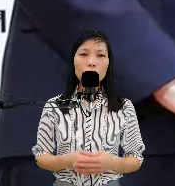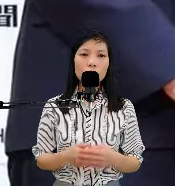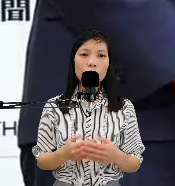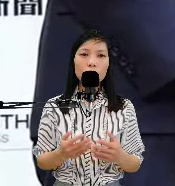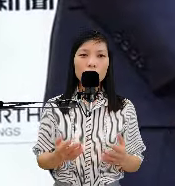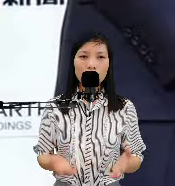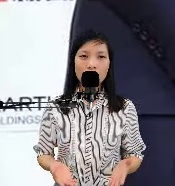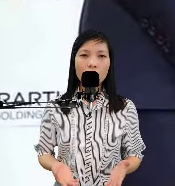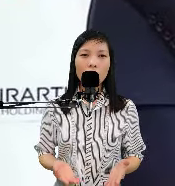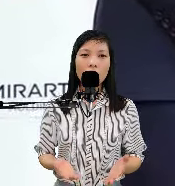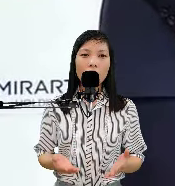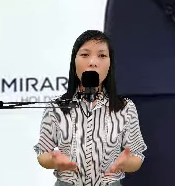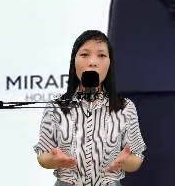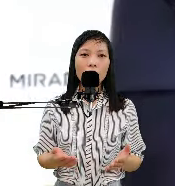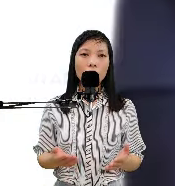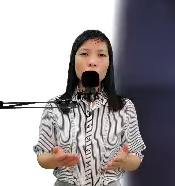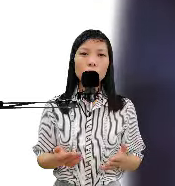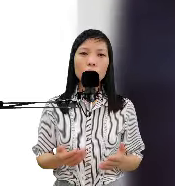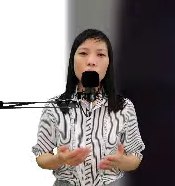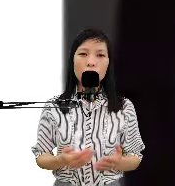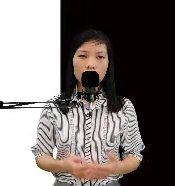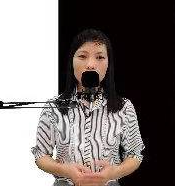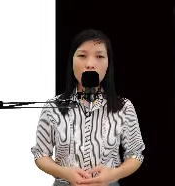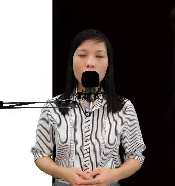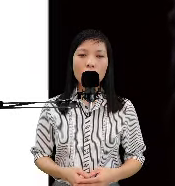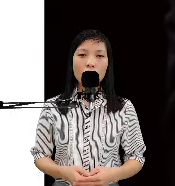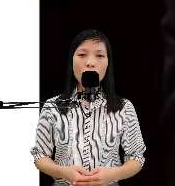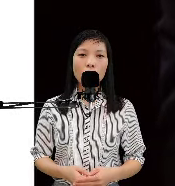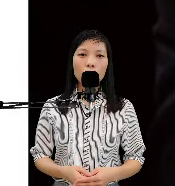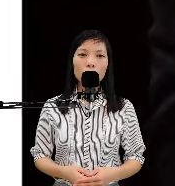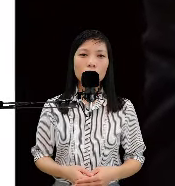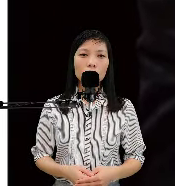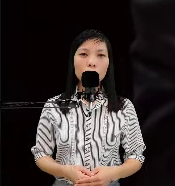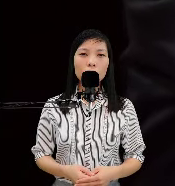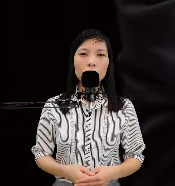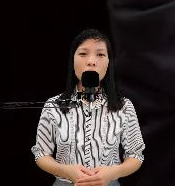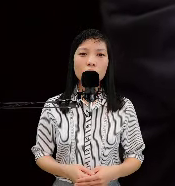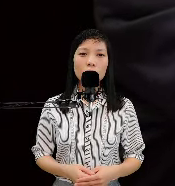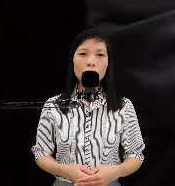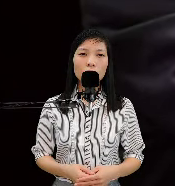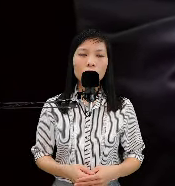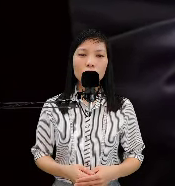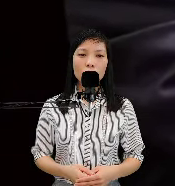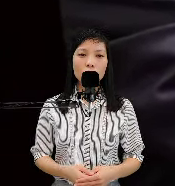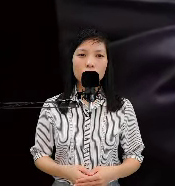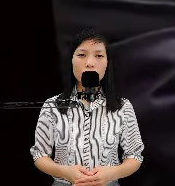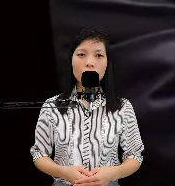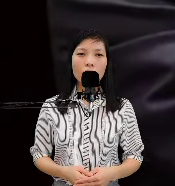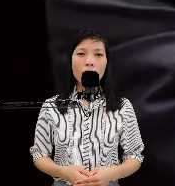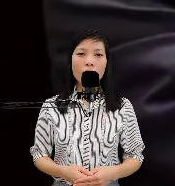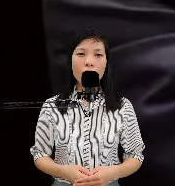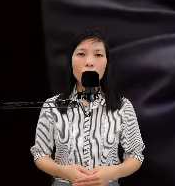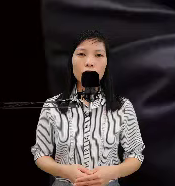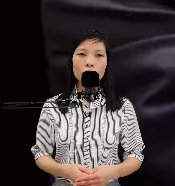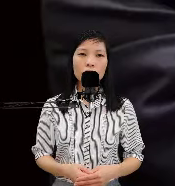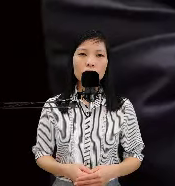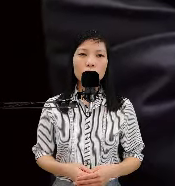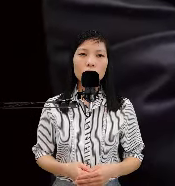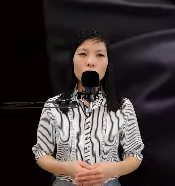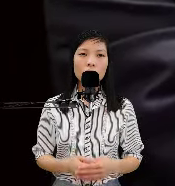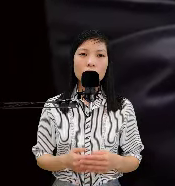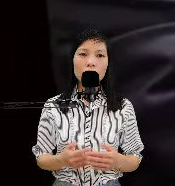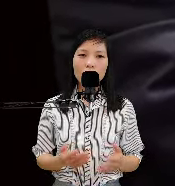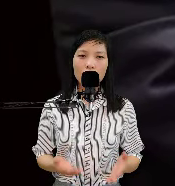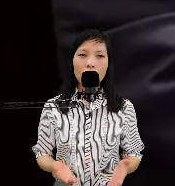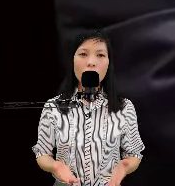に駒を進めました挑戦まであと2勝振り駒が行われた本局は後手となった糸谷